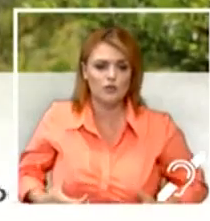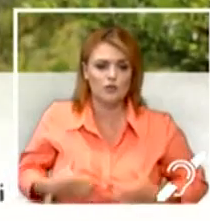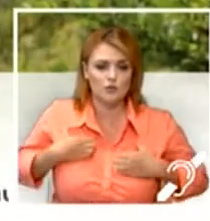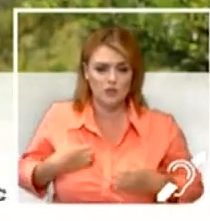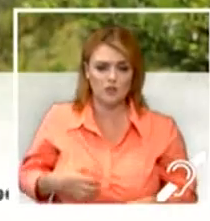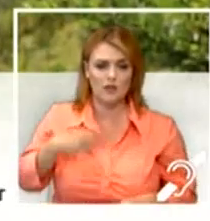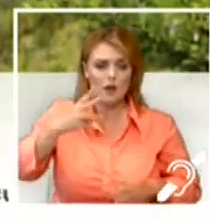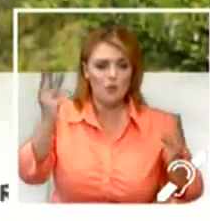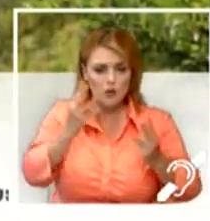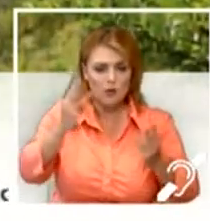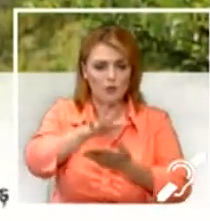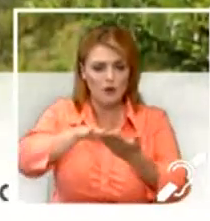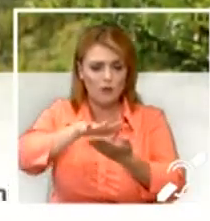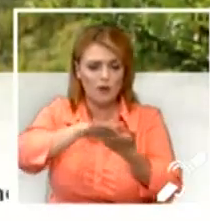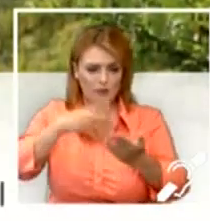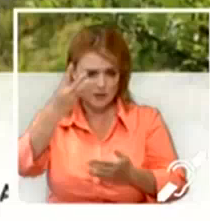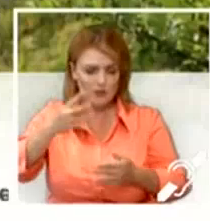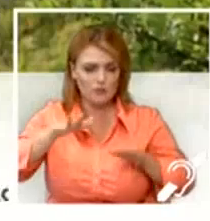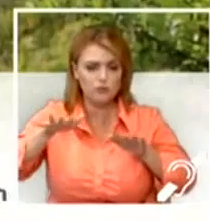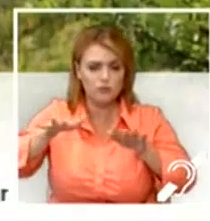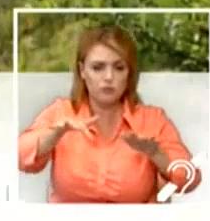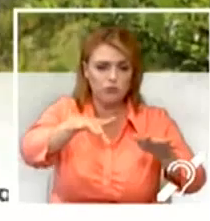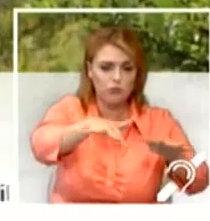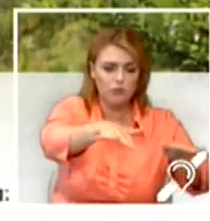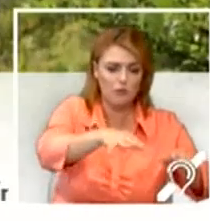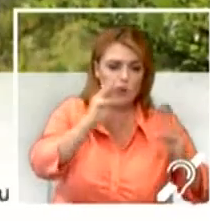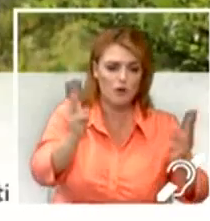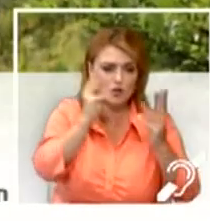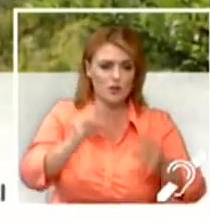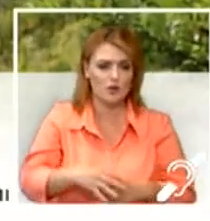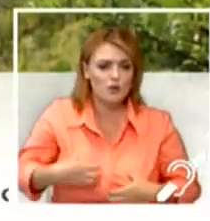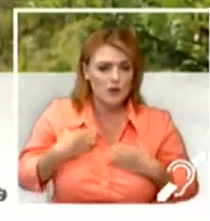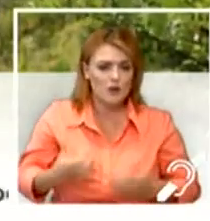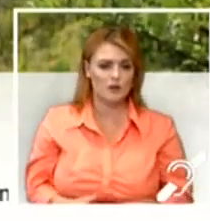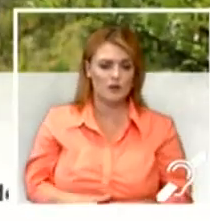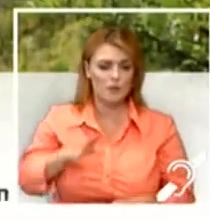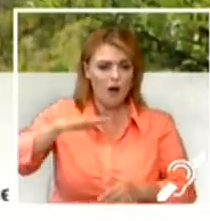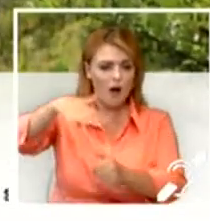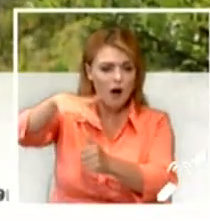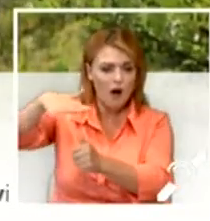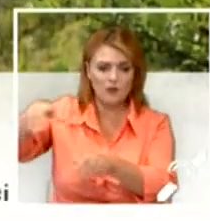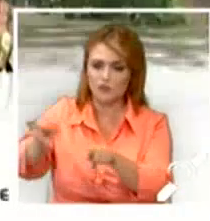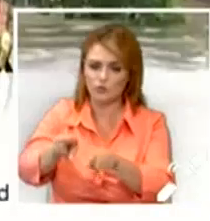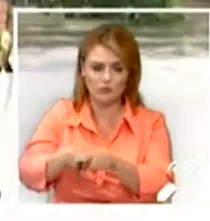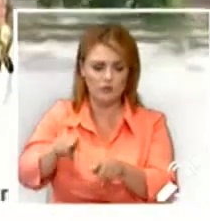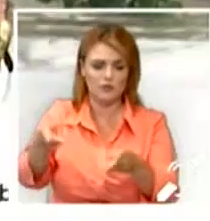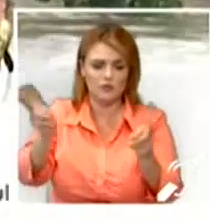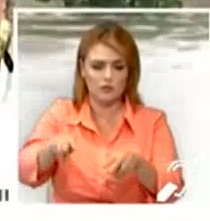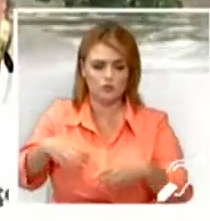i shpënda, me gjithë se atë nga ajri kemi pas her pas here, hedhi uj, për si situația nu ka shtemi